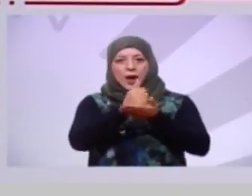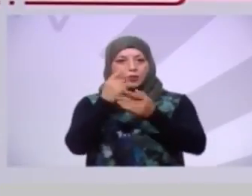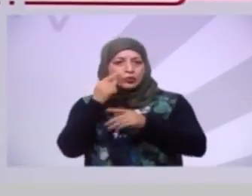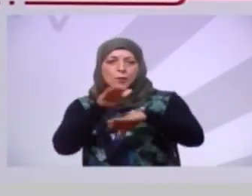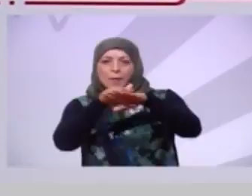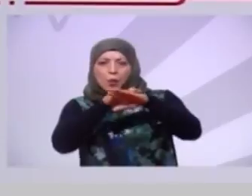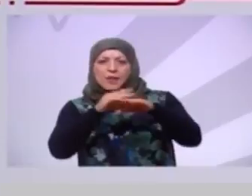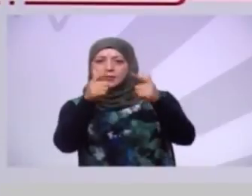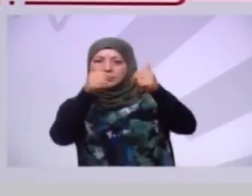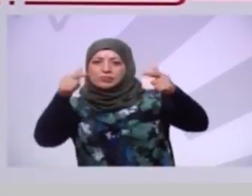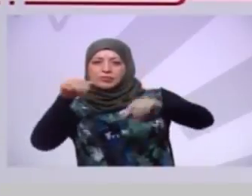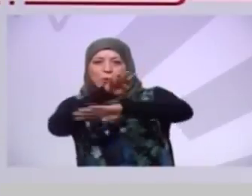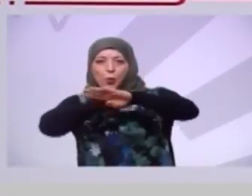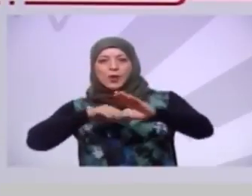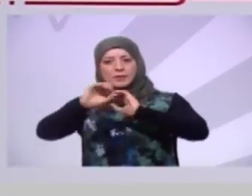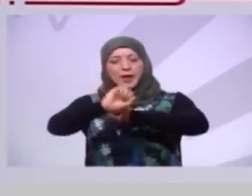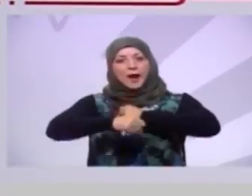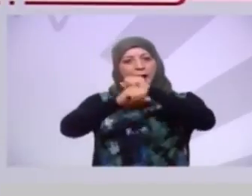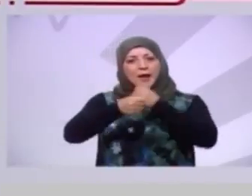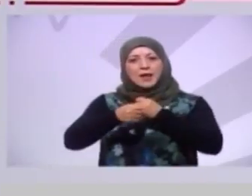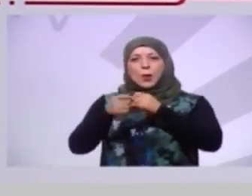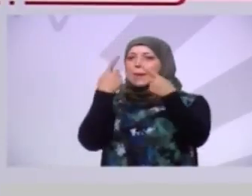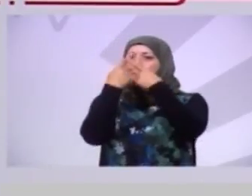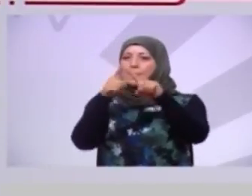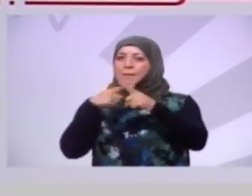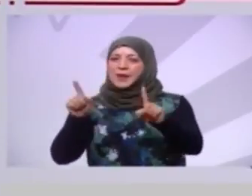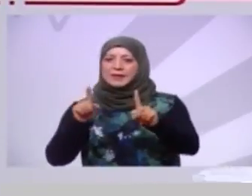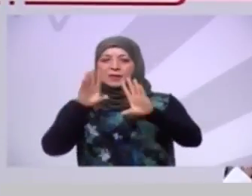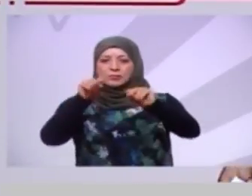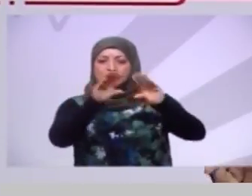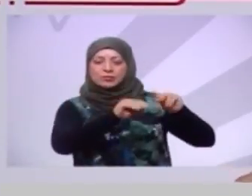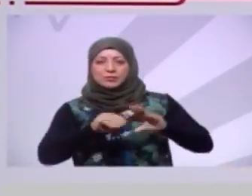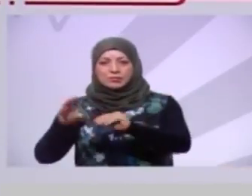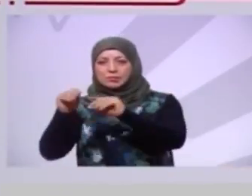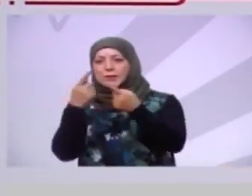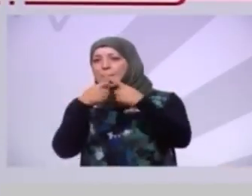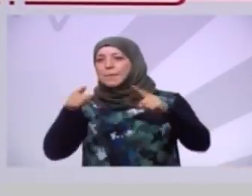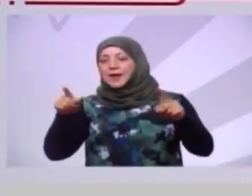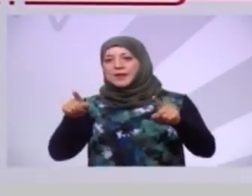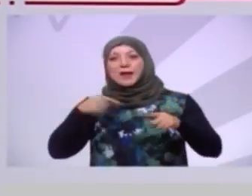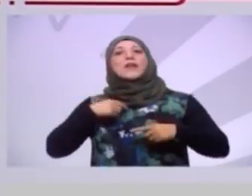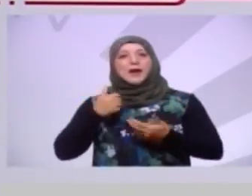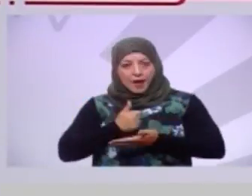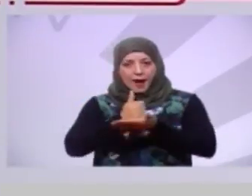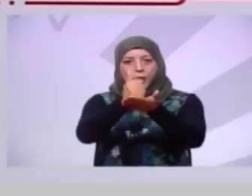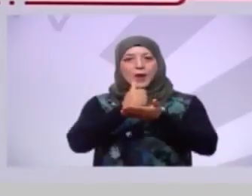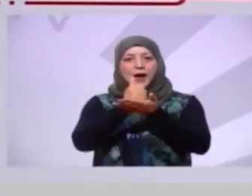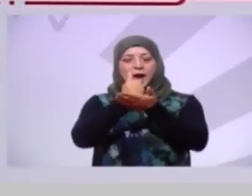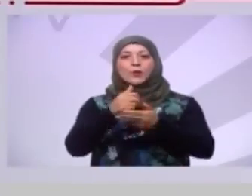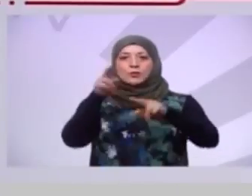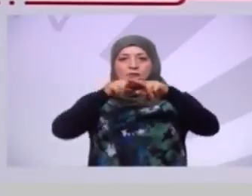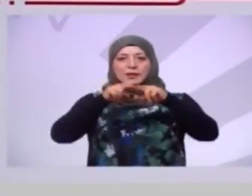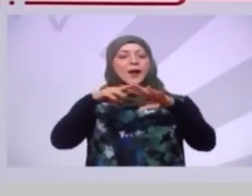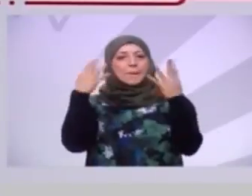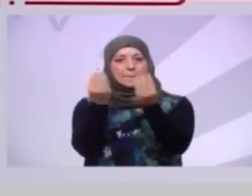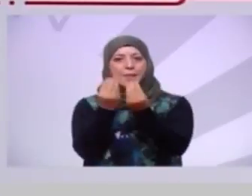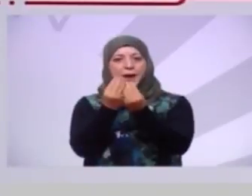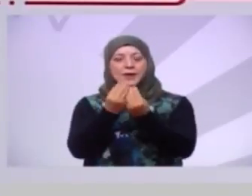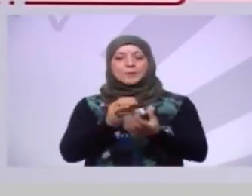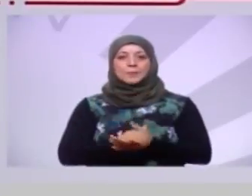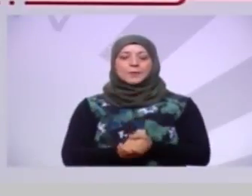في كامل ولايه خير وان العلاقه والاساسيه ويفوز وغيرها والمنشيه وال برجي انحاء البلاد